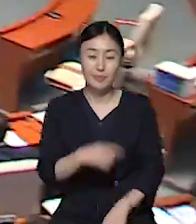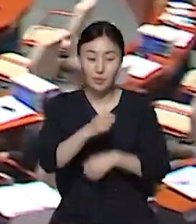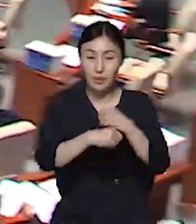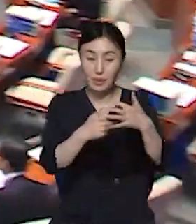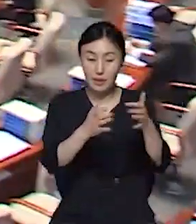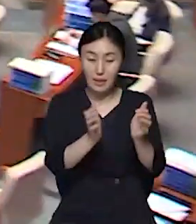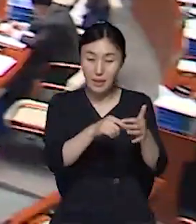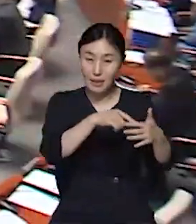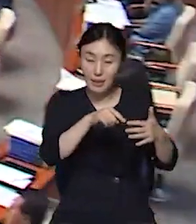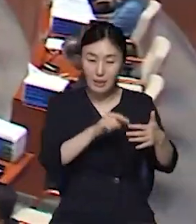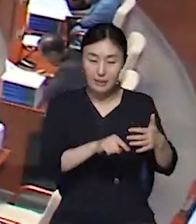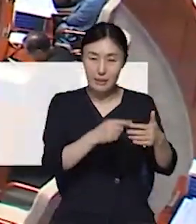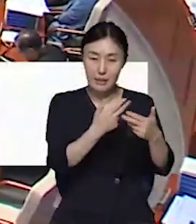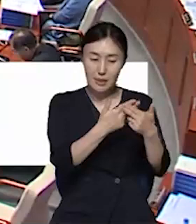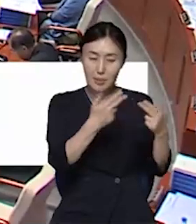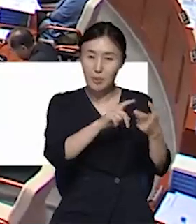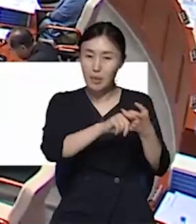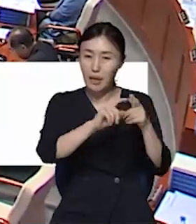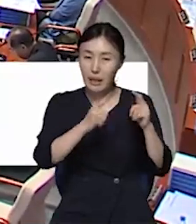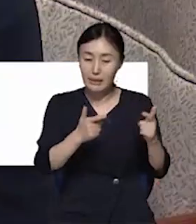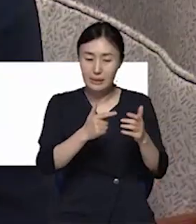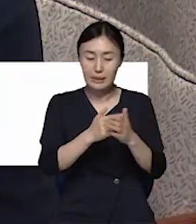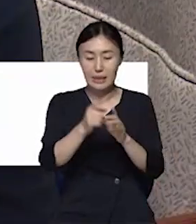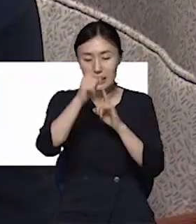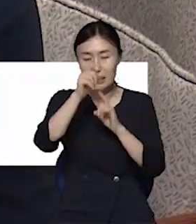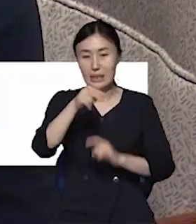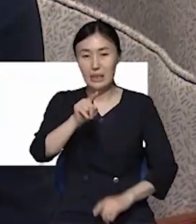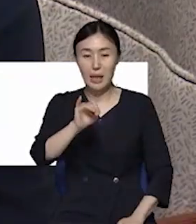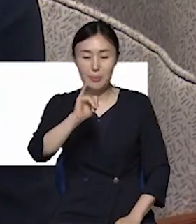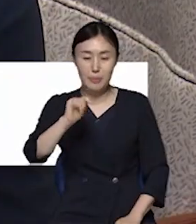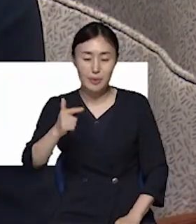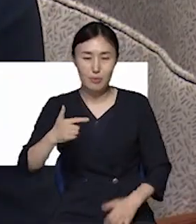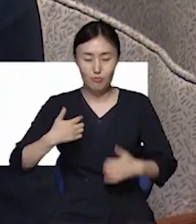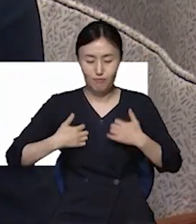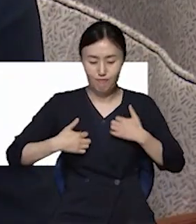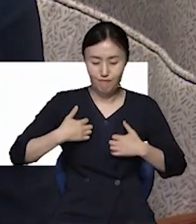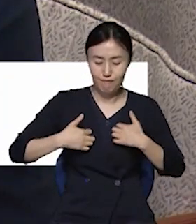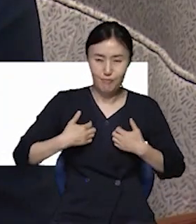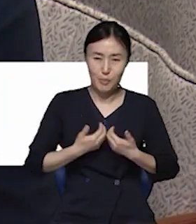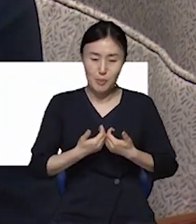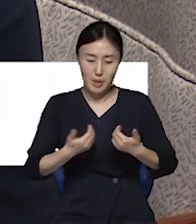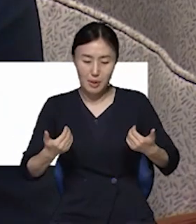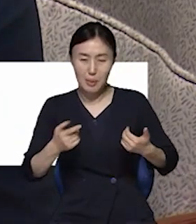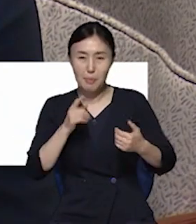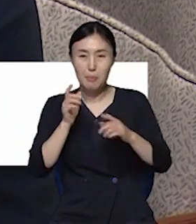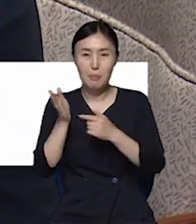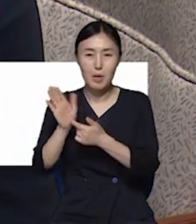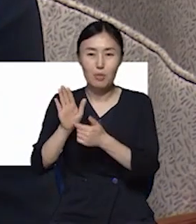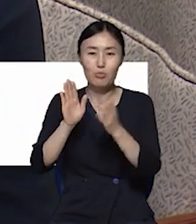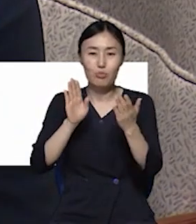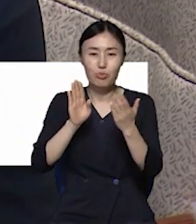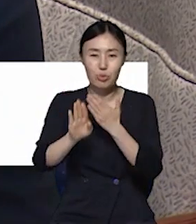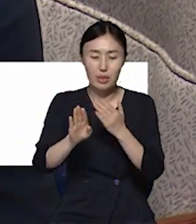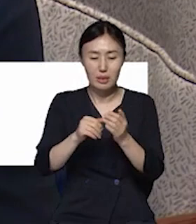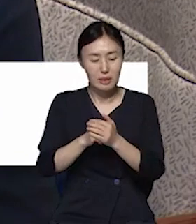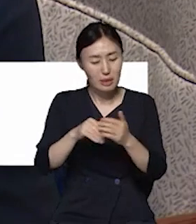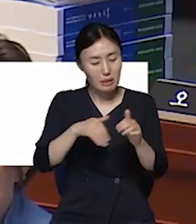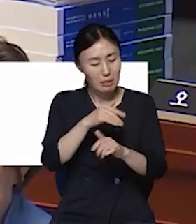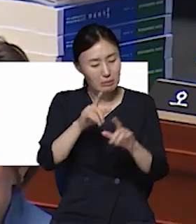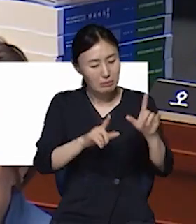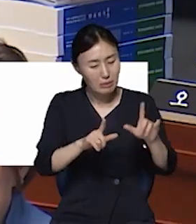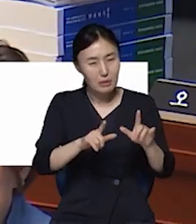민주당 내 대표 비명계 의원인 이상민 의원이 유쾌한 결별 발언에 이어 상황에 따라 20명 이상